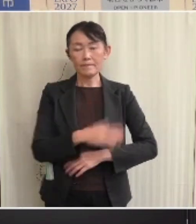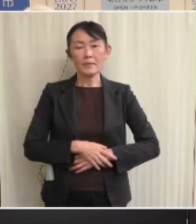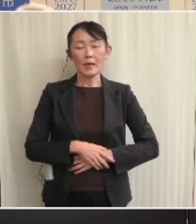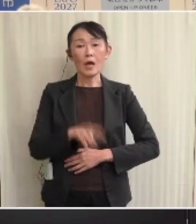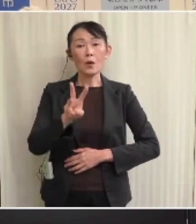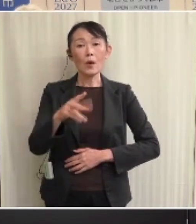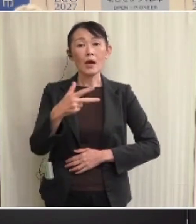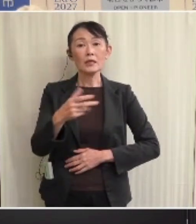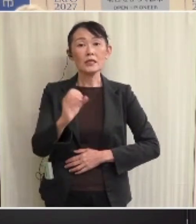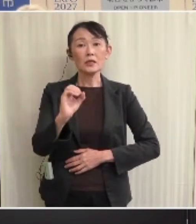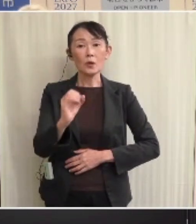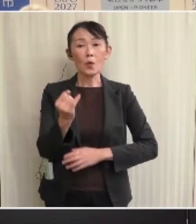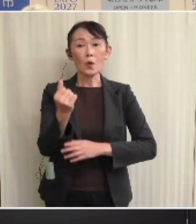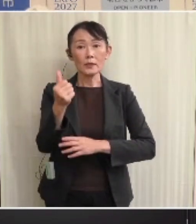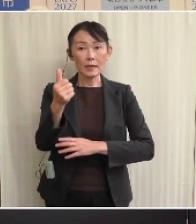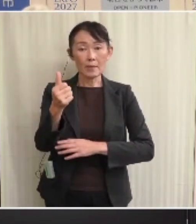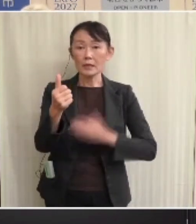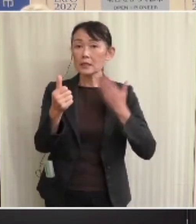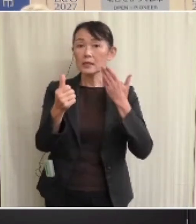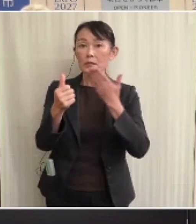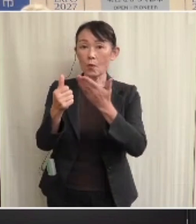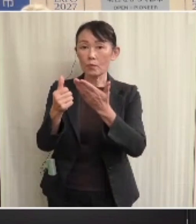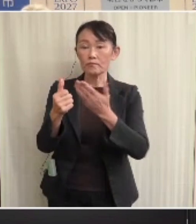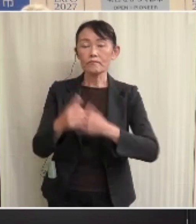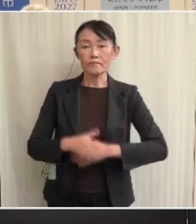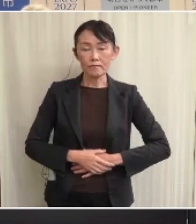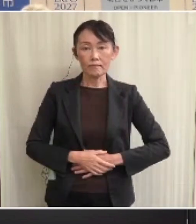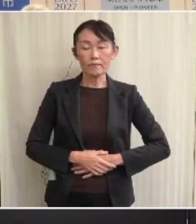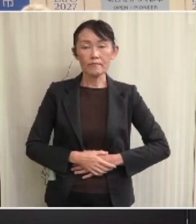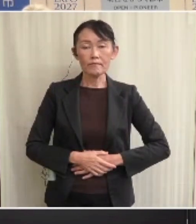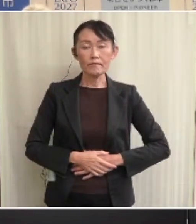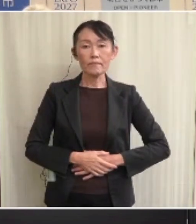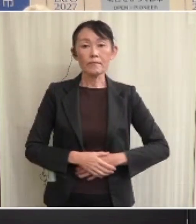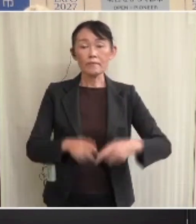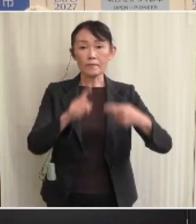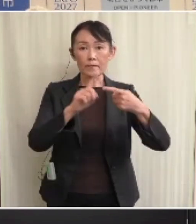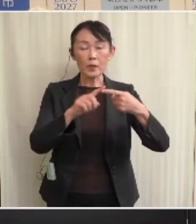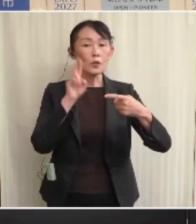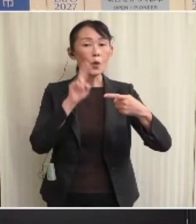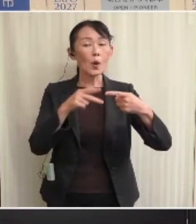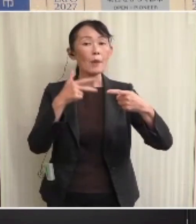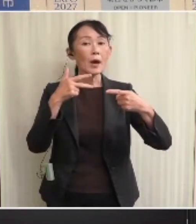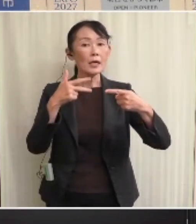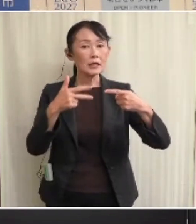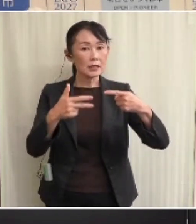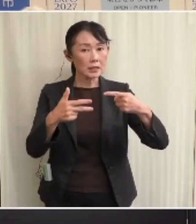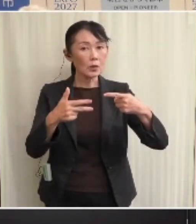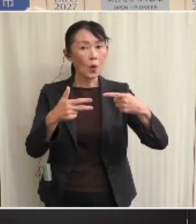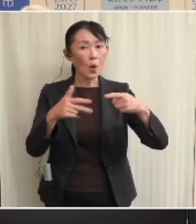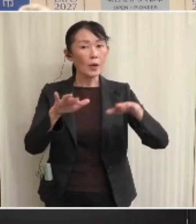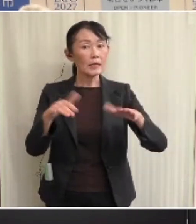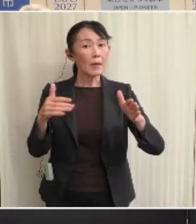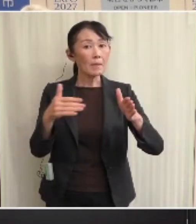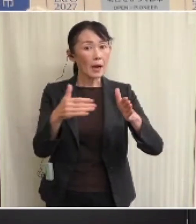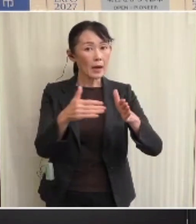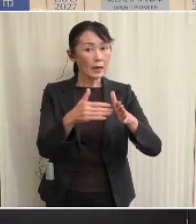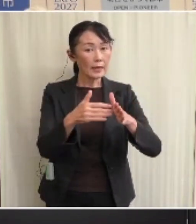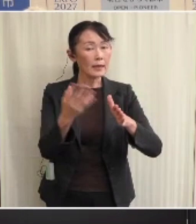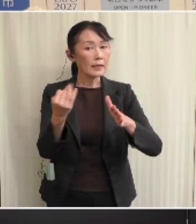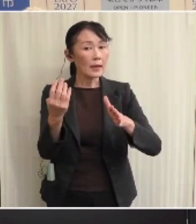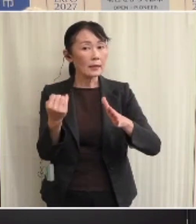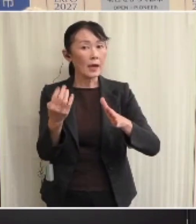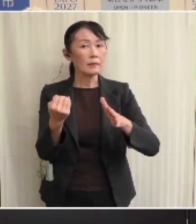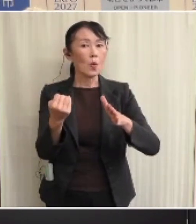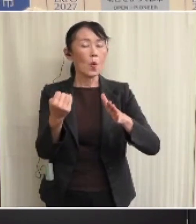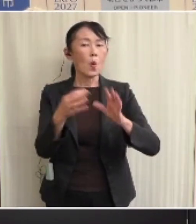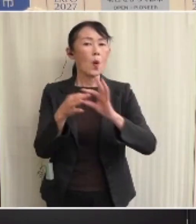尾様に質問させてください。1点目が横浜市と、これまで何度も連携でいろいろ